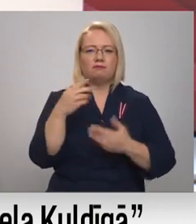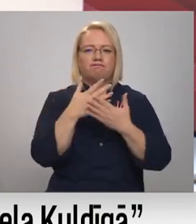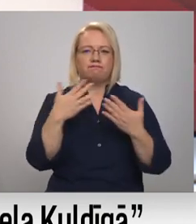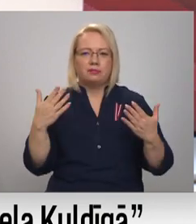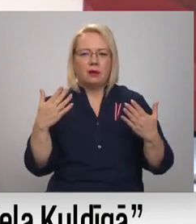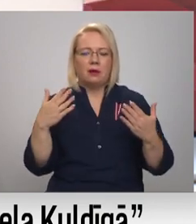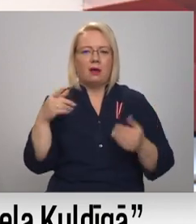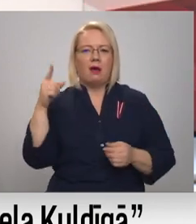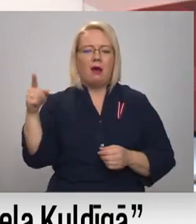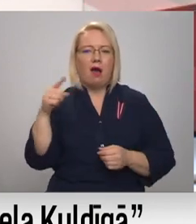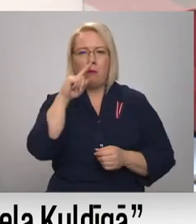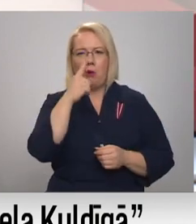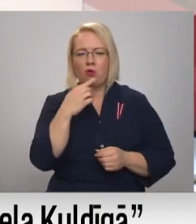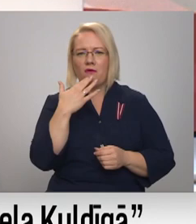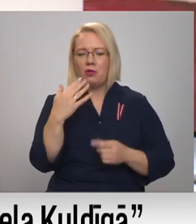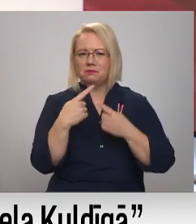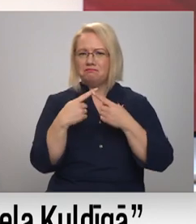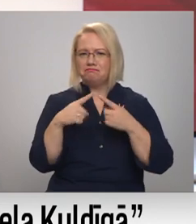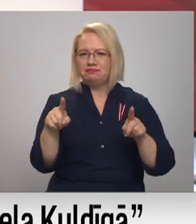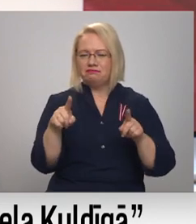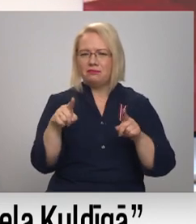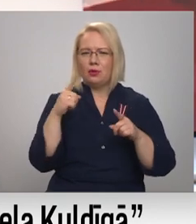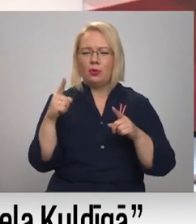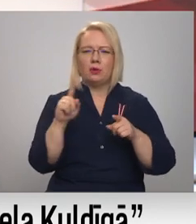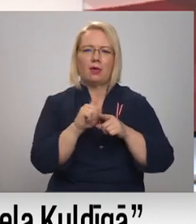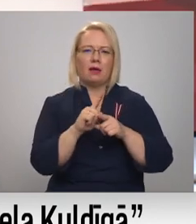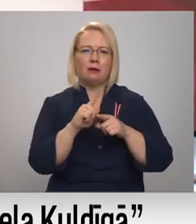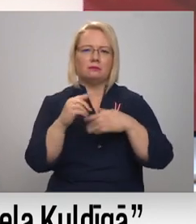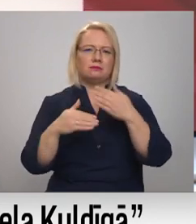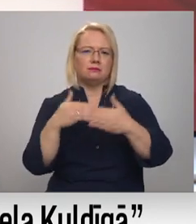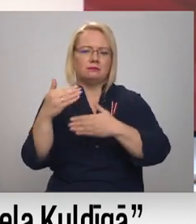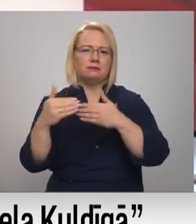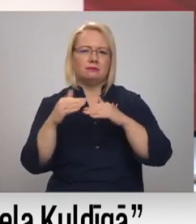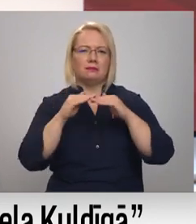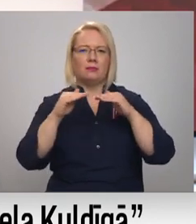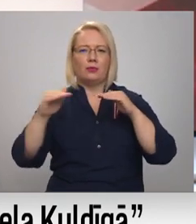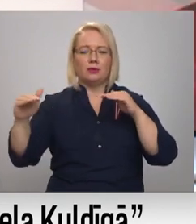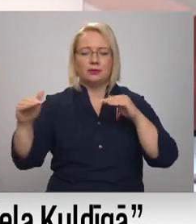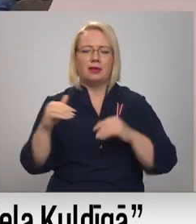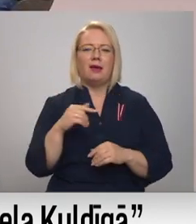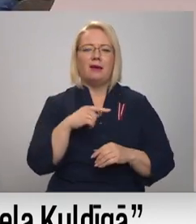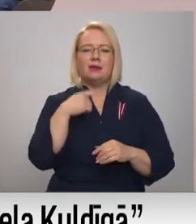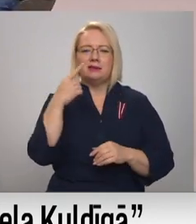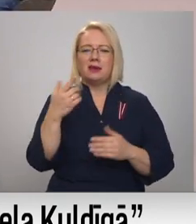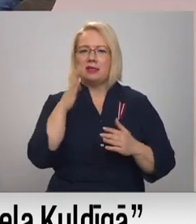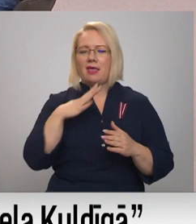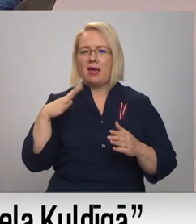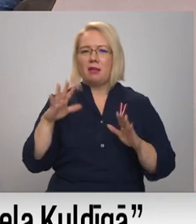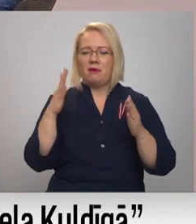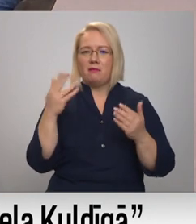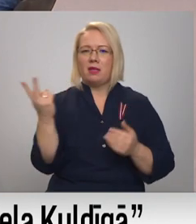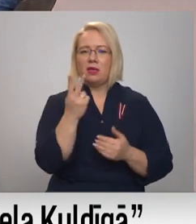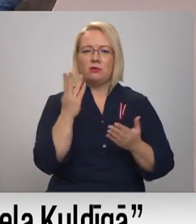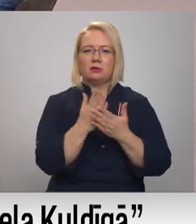tādī, tur nav, tur viss tā plūst, tā kā basanovā tas ierasts. Jā, nu redz, negaidīt pavērsienu, bet jūs šorīt esat